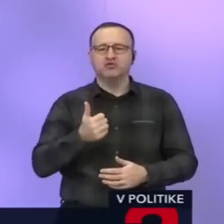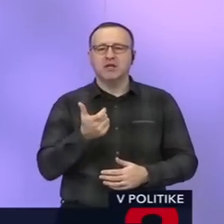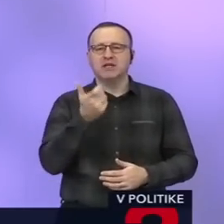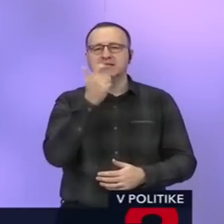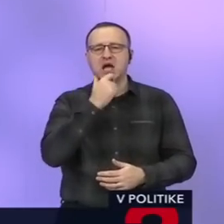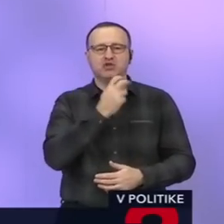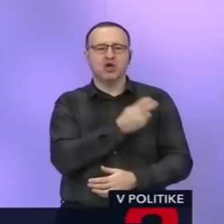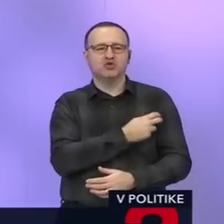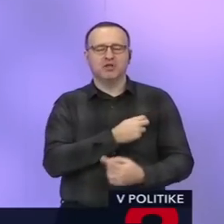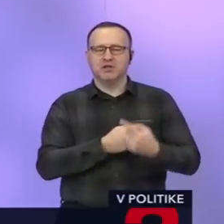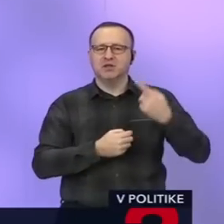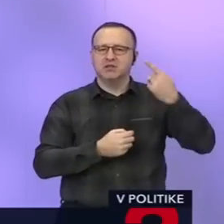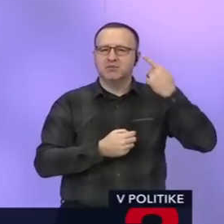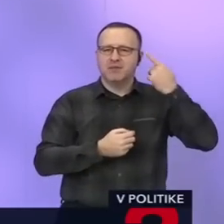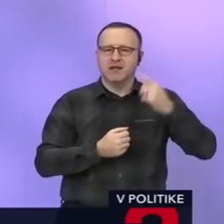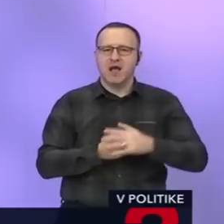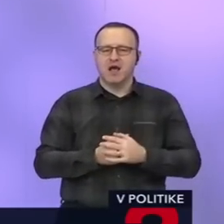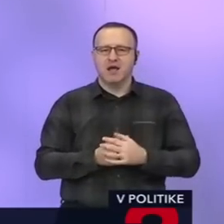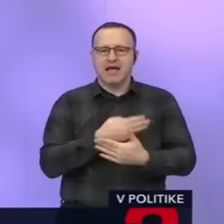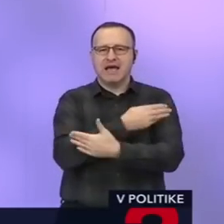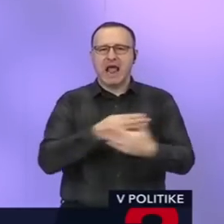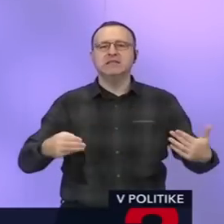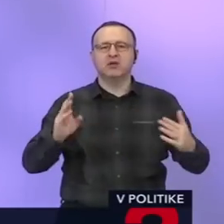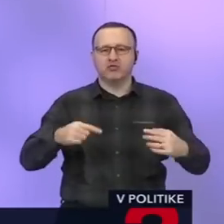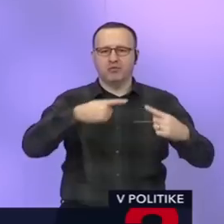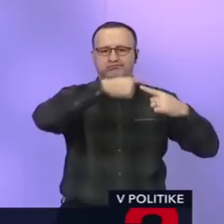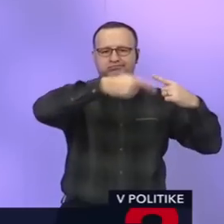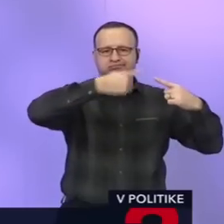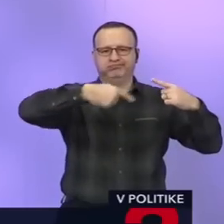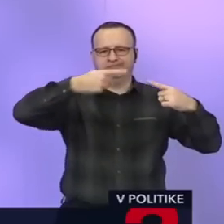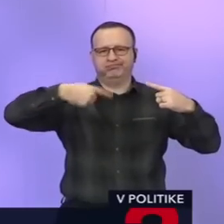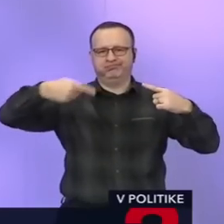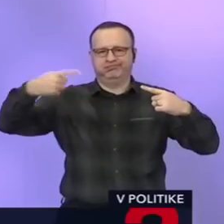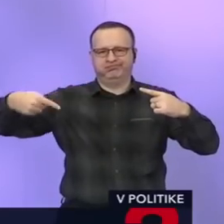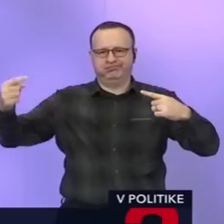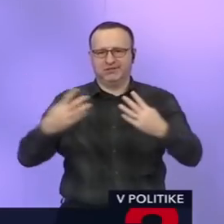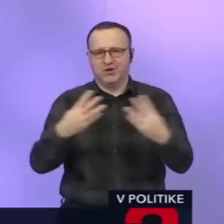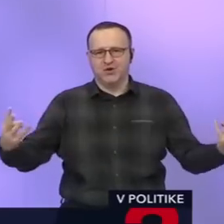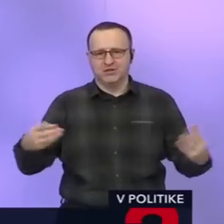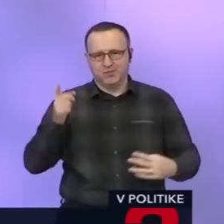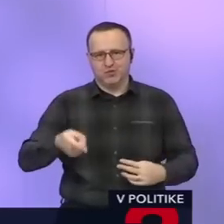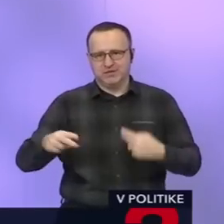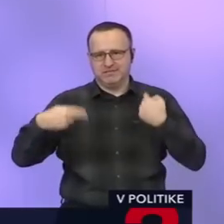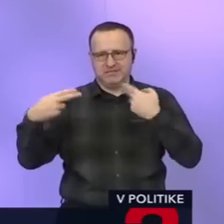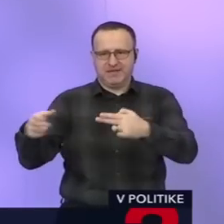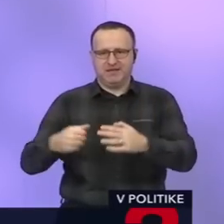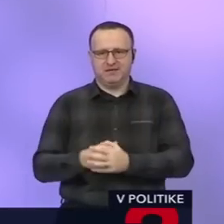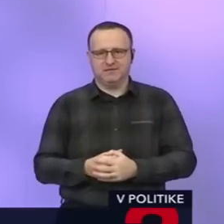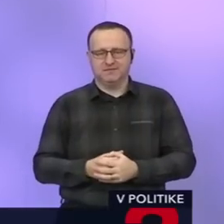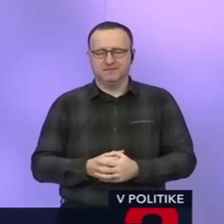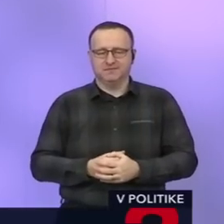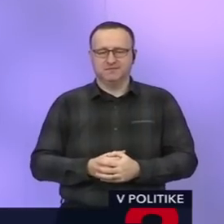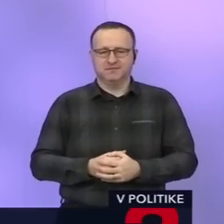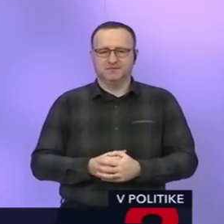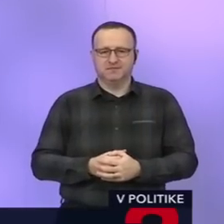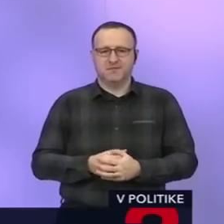ročníky spomínajú, tie ostatné drôty na hraniciach s Rakúskom. Takže toto by nám hrozilo s tými následnými dôsledkami,